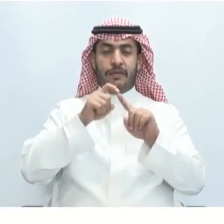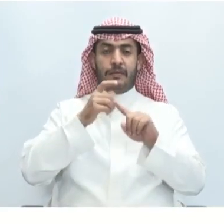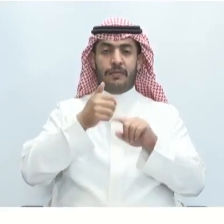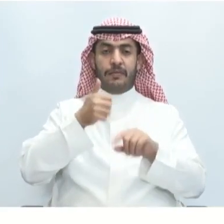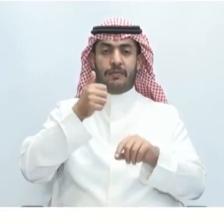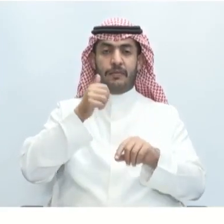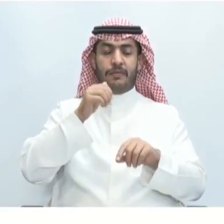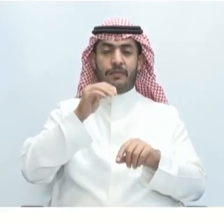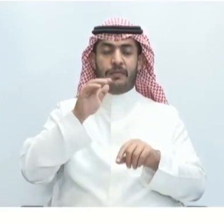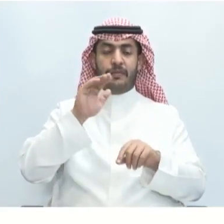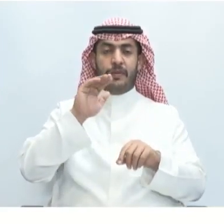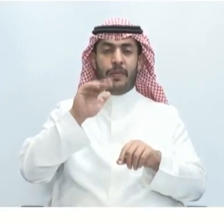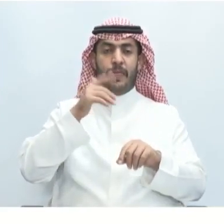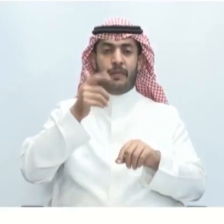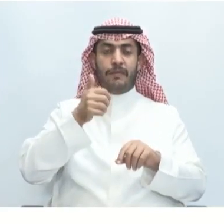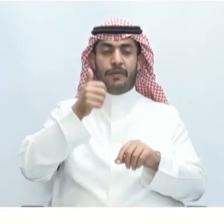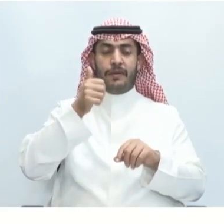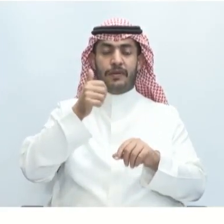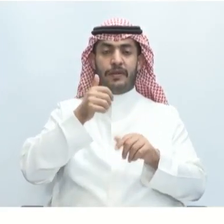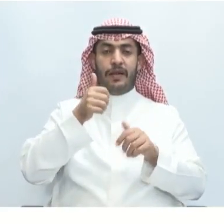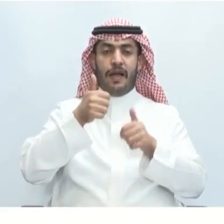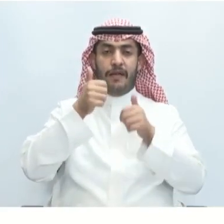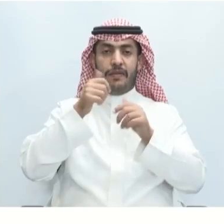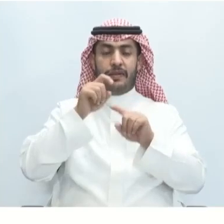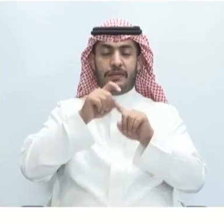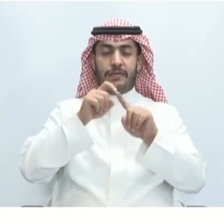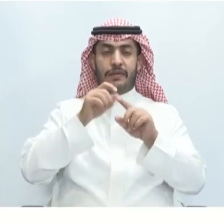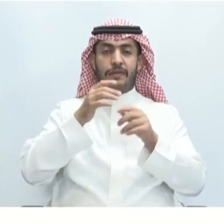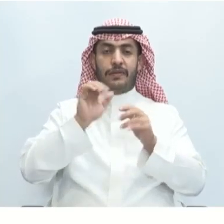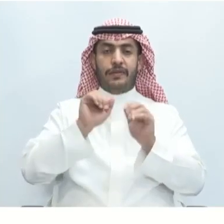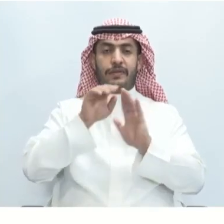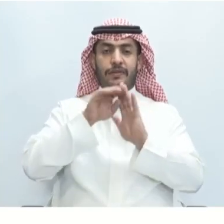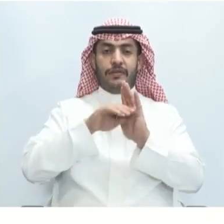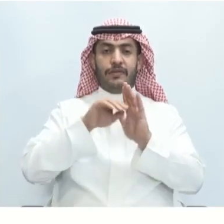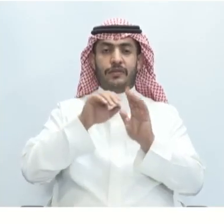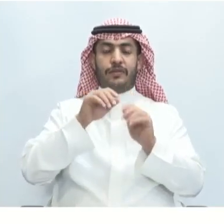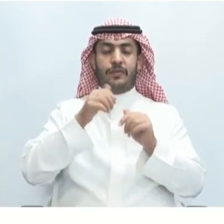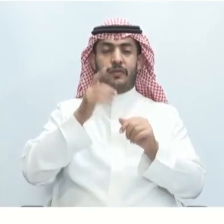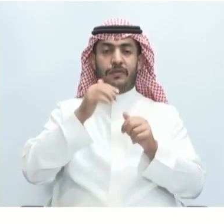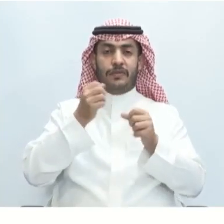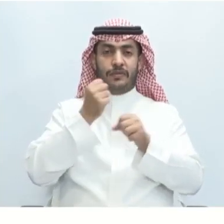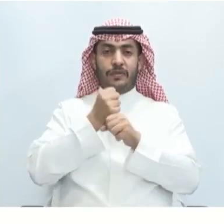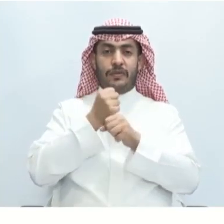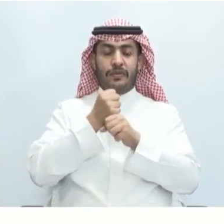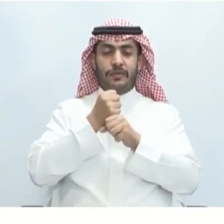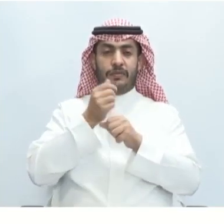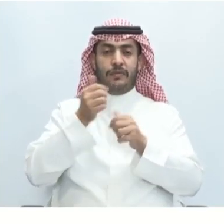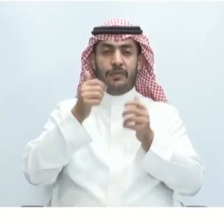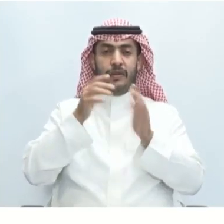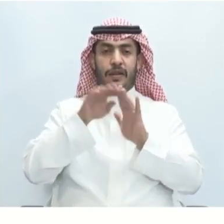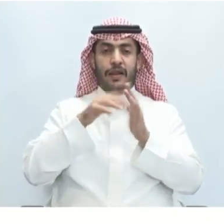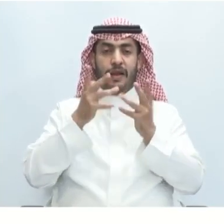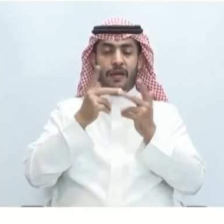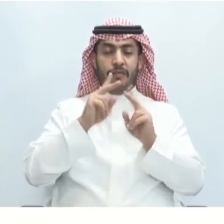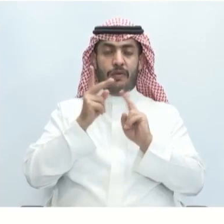وبالتاكيد ستعدل هذه القيم لتحسين النسبه المئويه للسعه الركاب وشحن وتفعل ذلك بادخال قيم